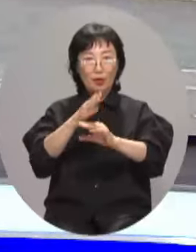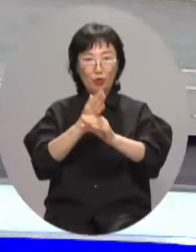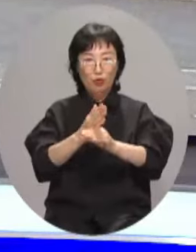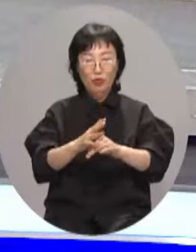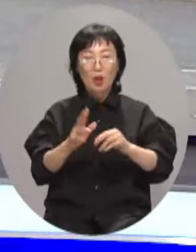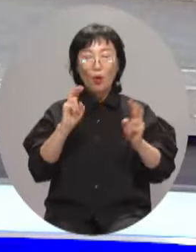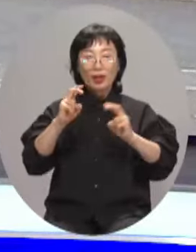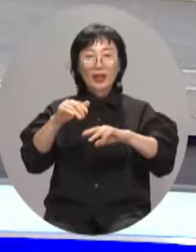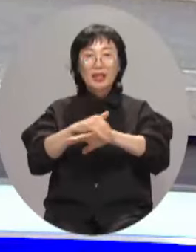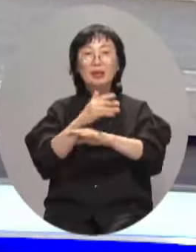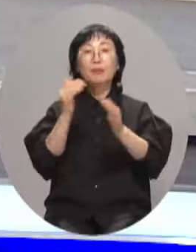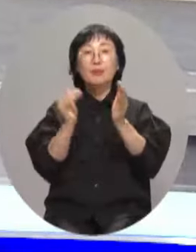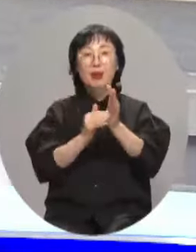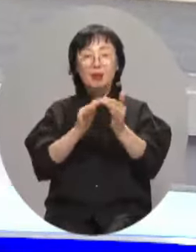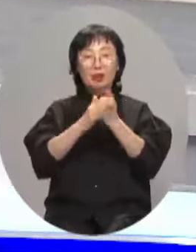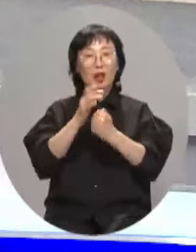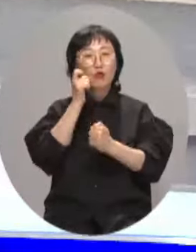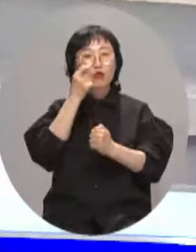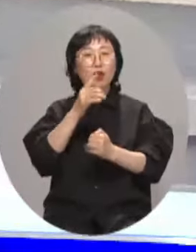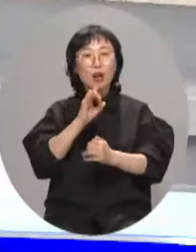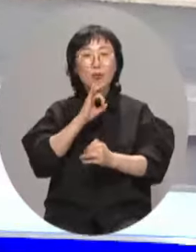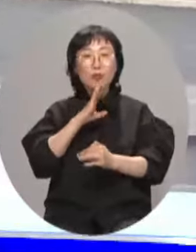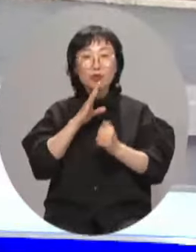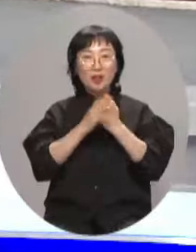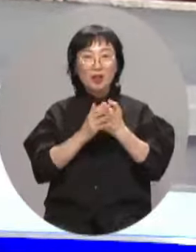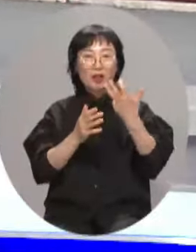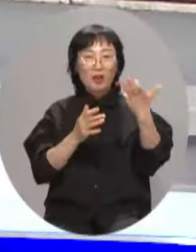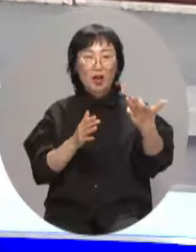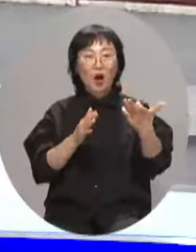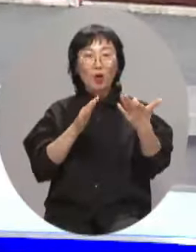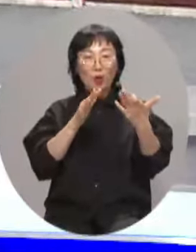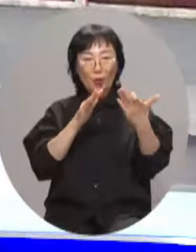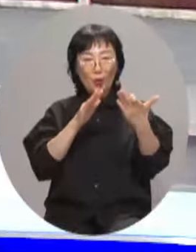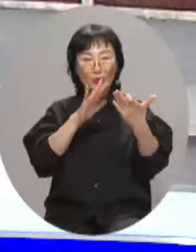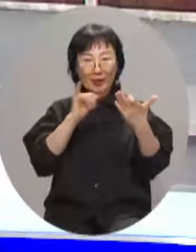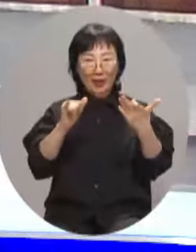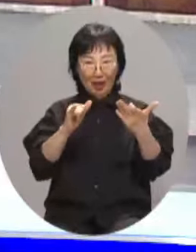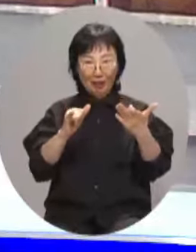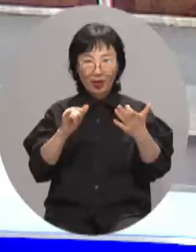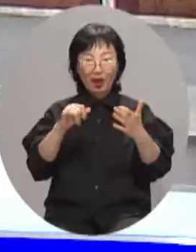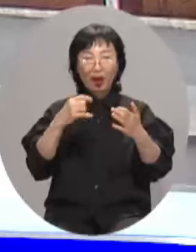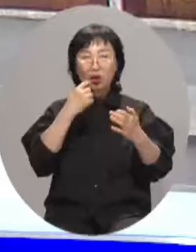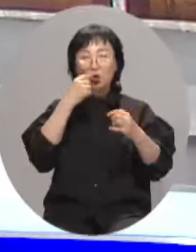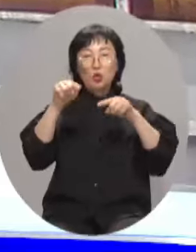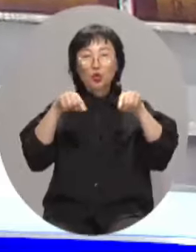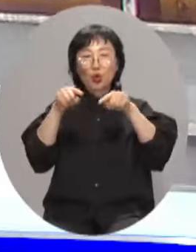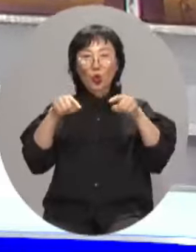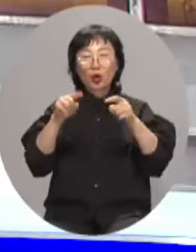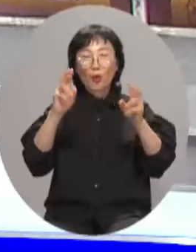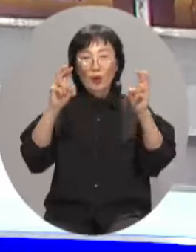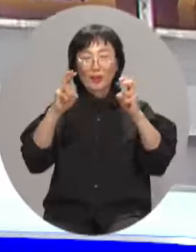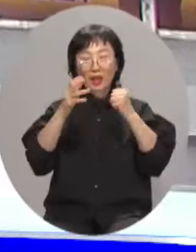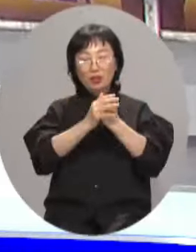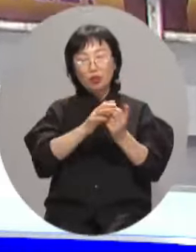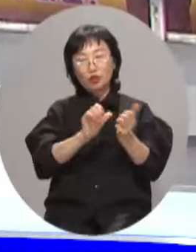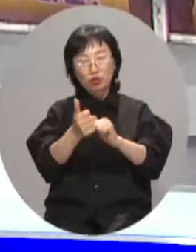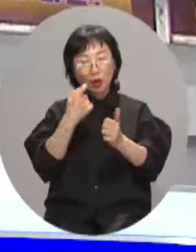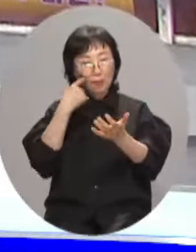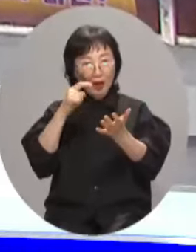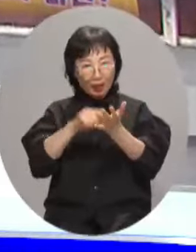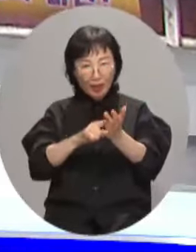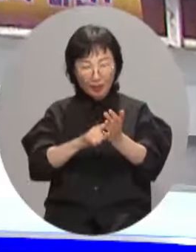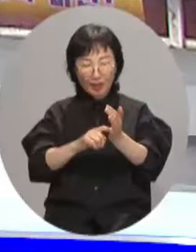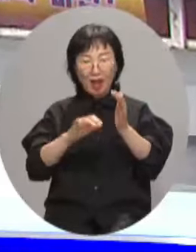직장을 다닌 지 6개월밖에 되지 않은 19살 청년이 제지 공장에서 숨진 채 발견돼 유가족이